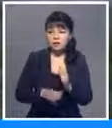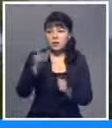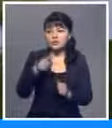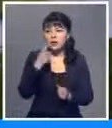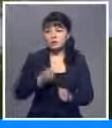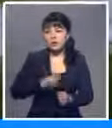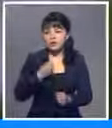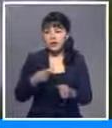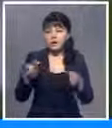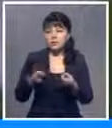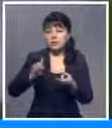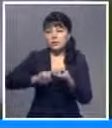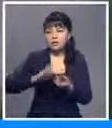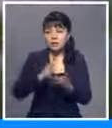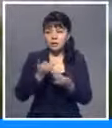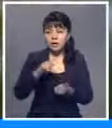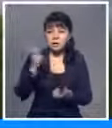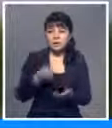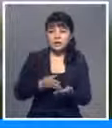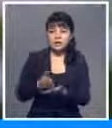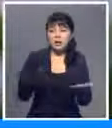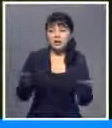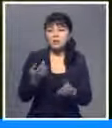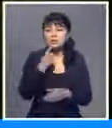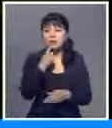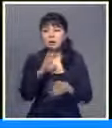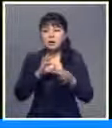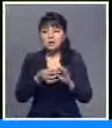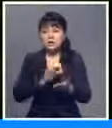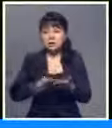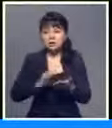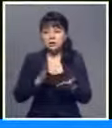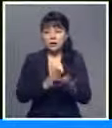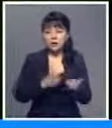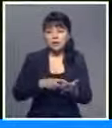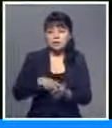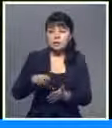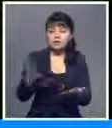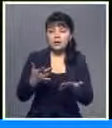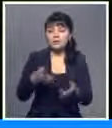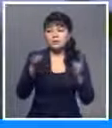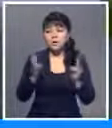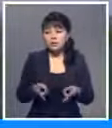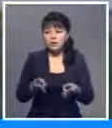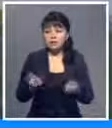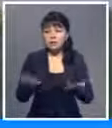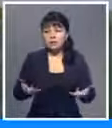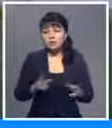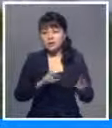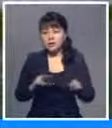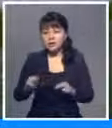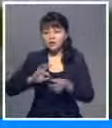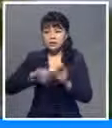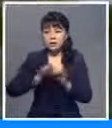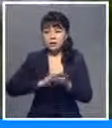айшықты өмірбаяны секілді. Майдан даласында қандай қиындықпен бетпе-бет келді, ажал оғынан қалай аман қалды, бәрі-бәрі